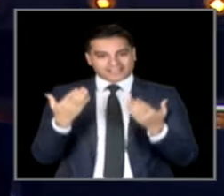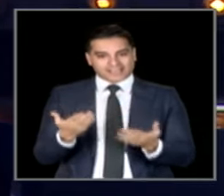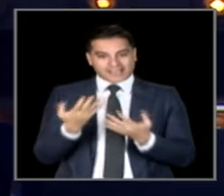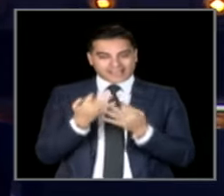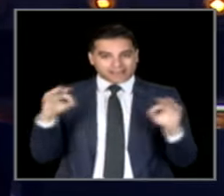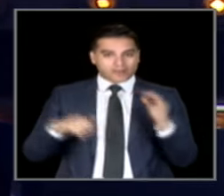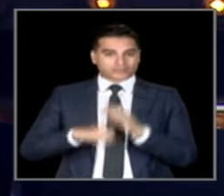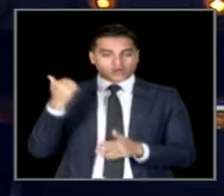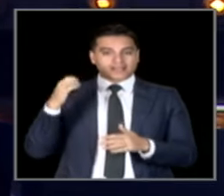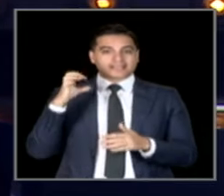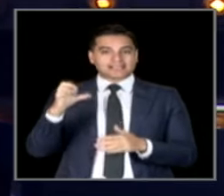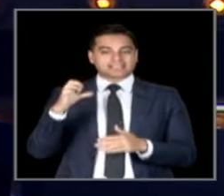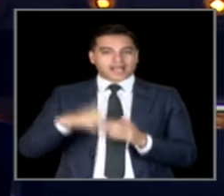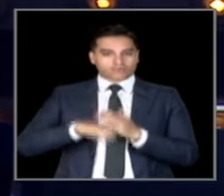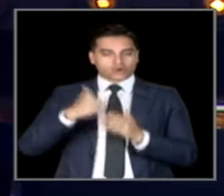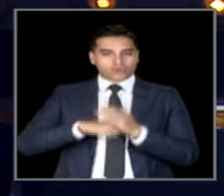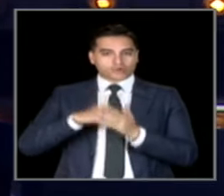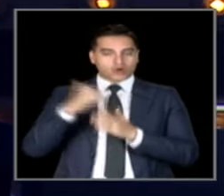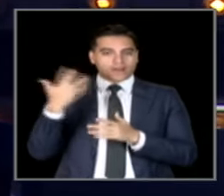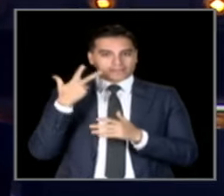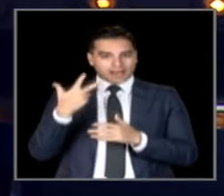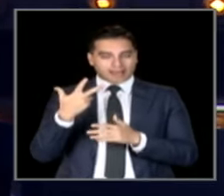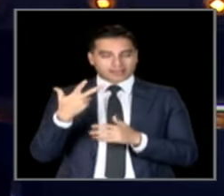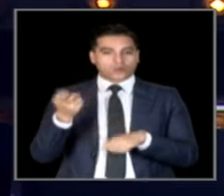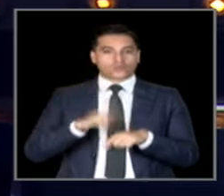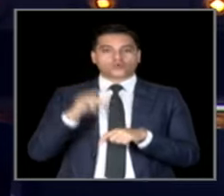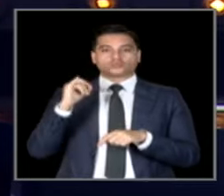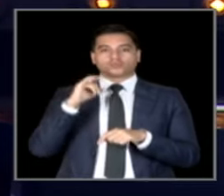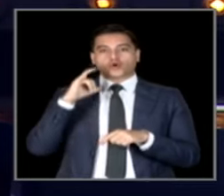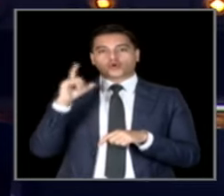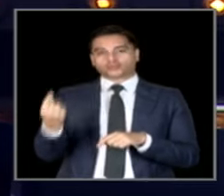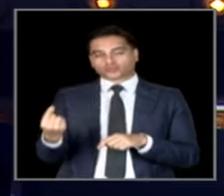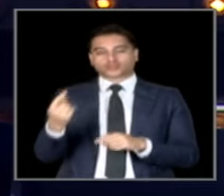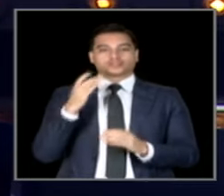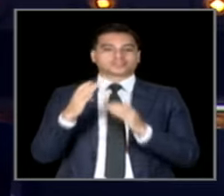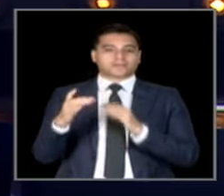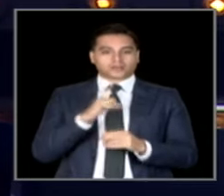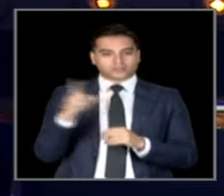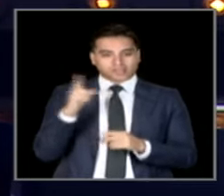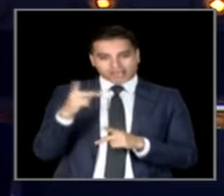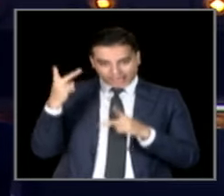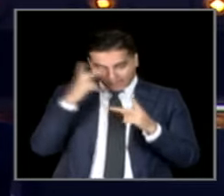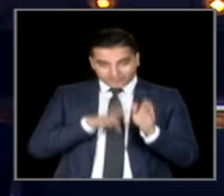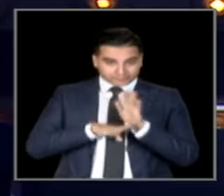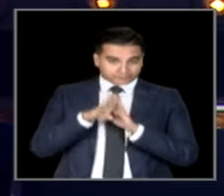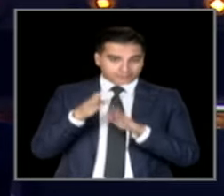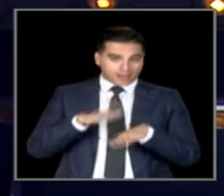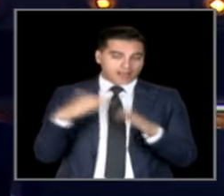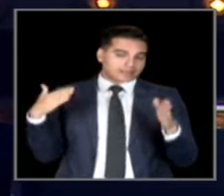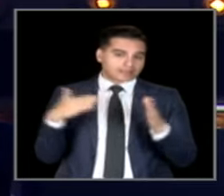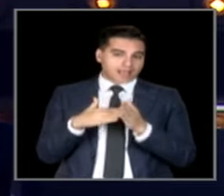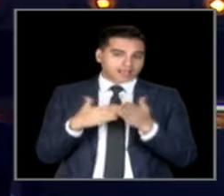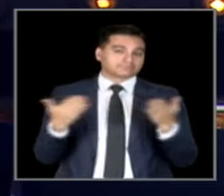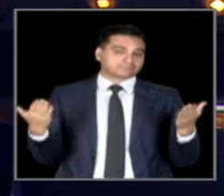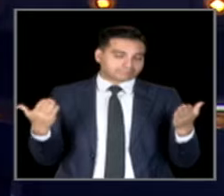العلامة الكاملة 9 نقاط و515 نقطة إجابات صحيحة، حلمهم الوصول إلى